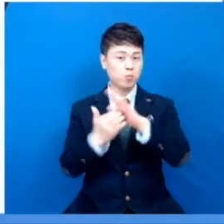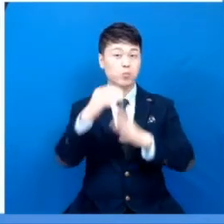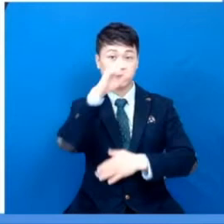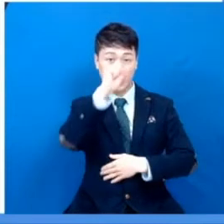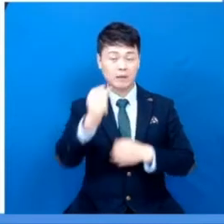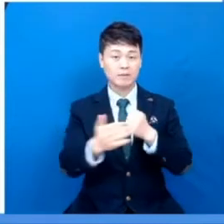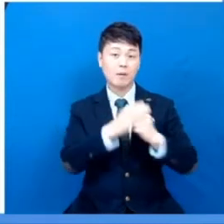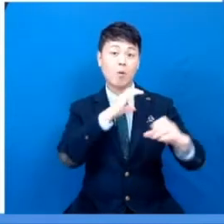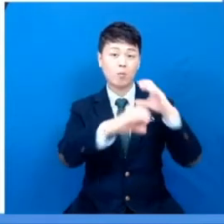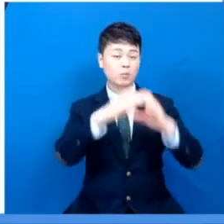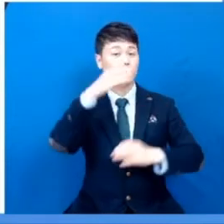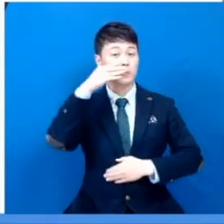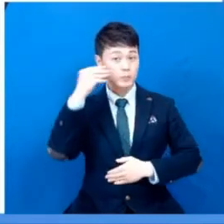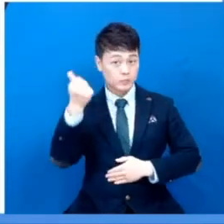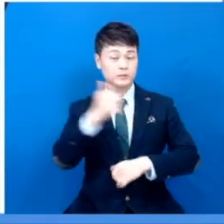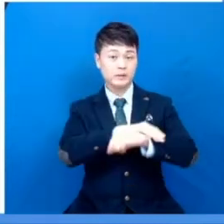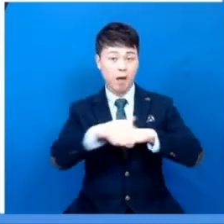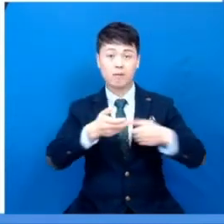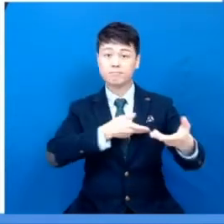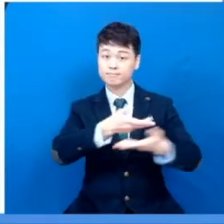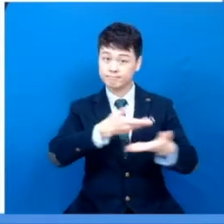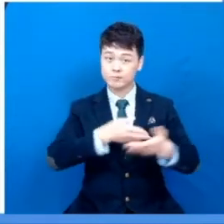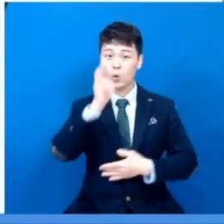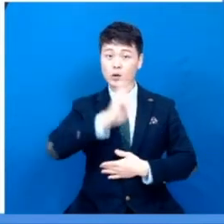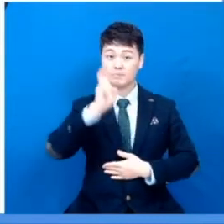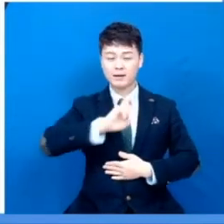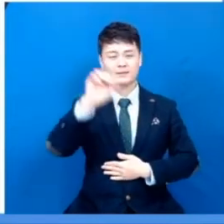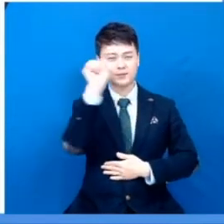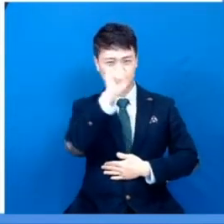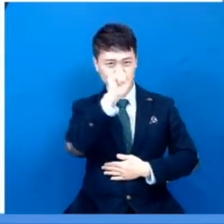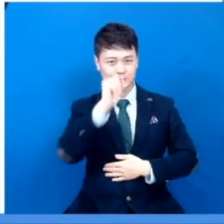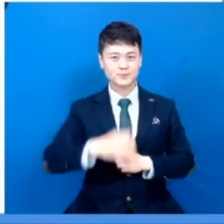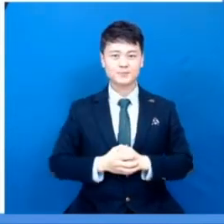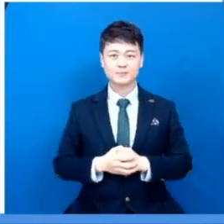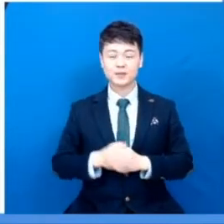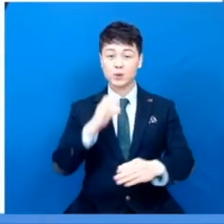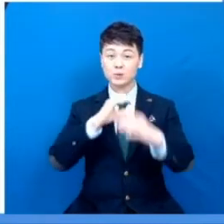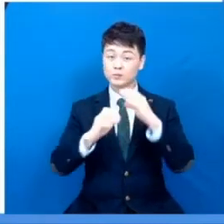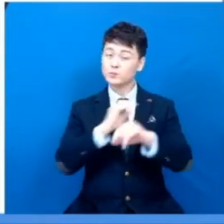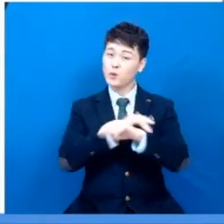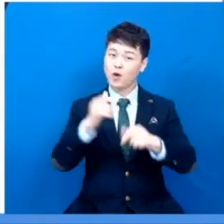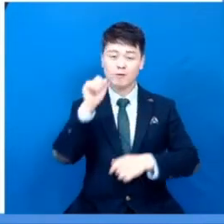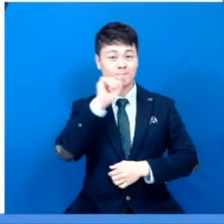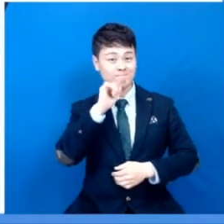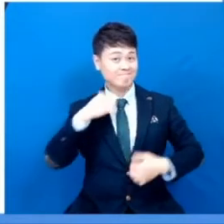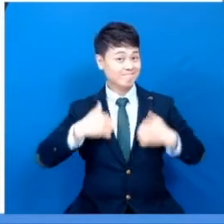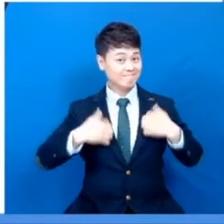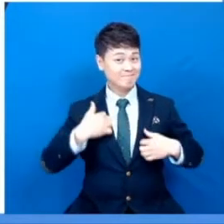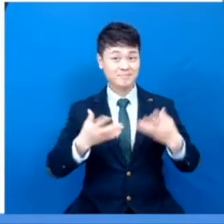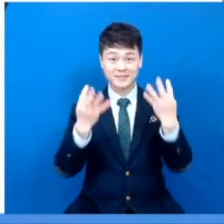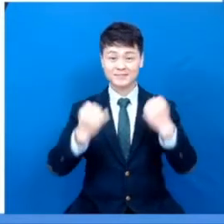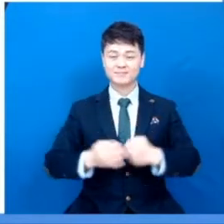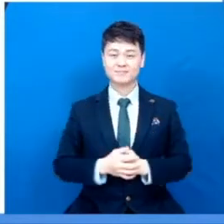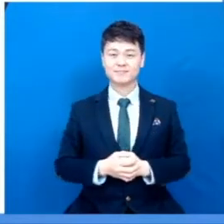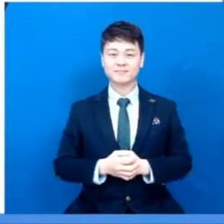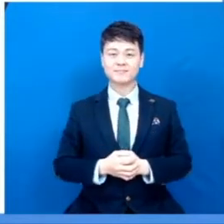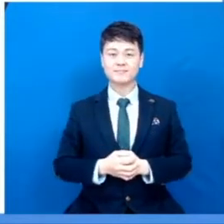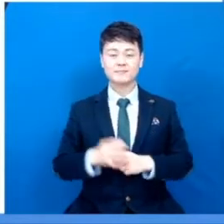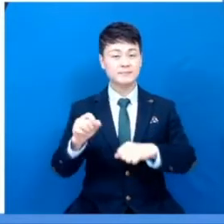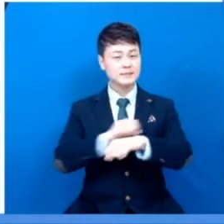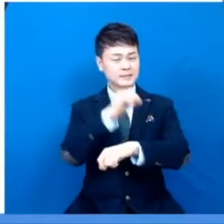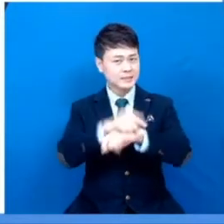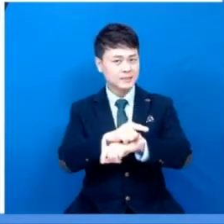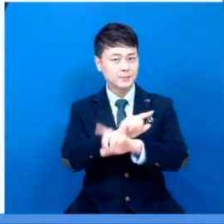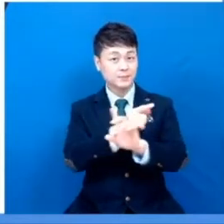의사소통이 원활하게 고 음악을 좋아하며 흥이 많습니다 기타 특징 적인